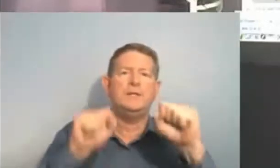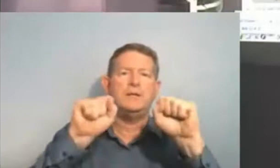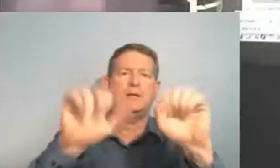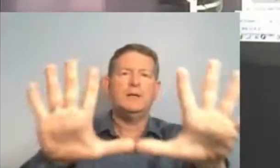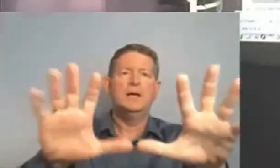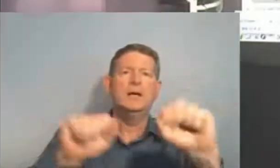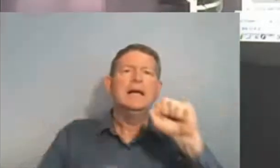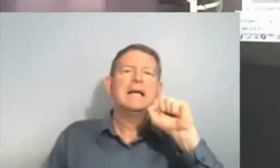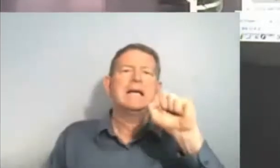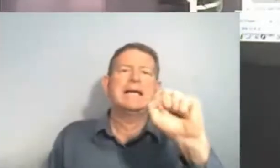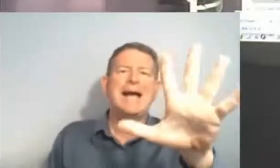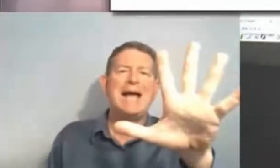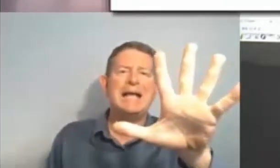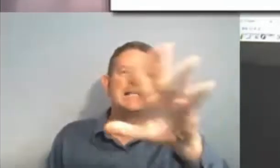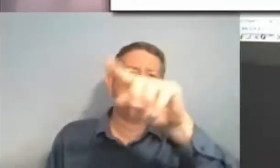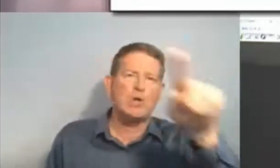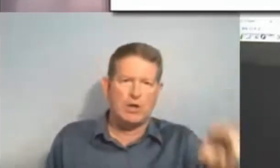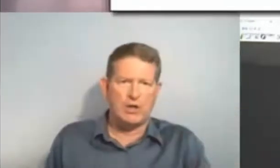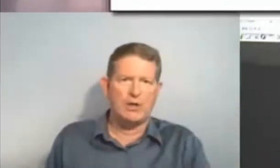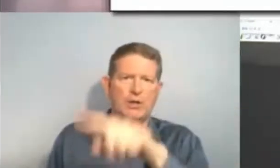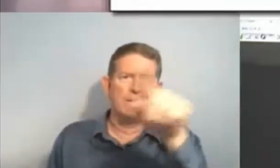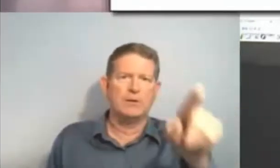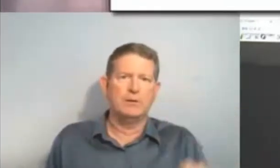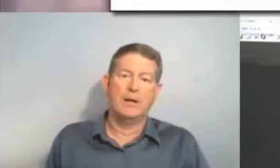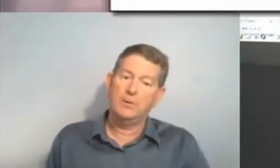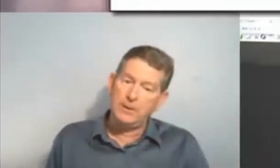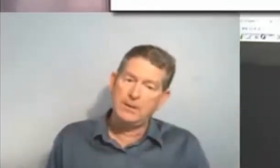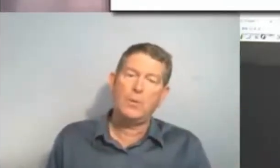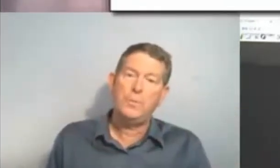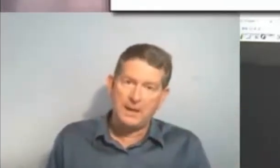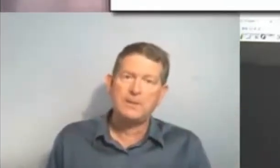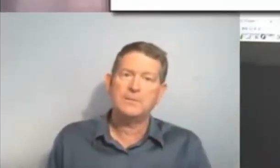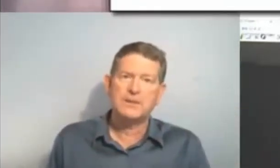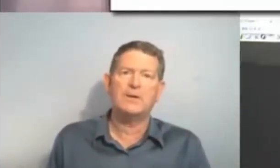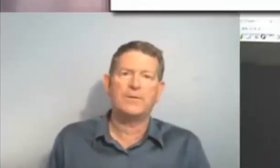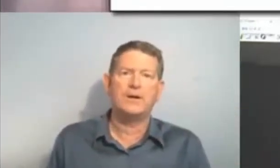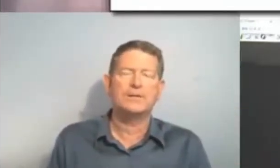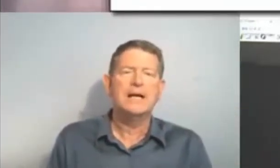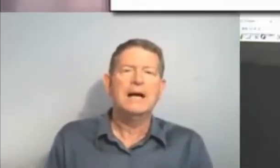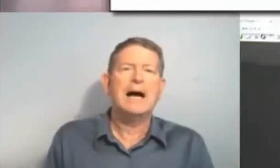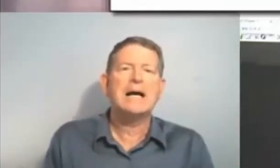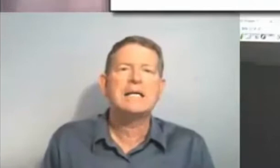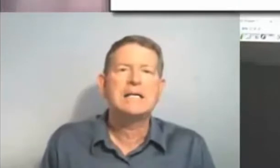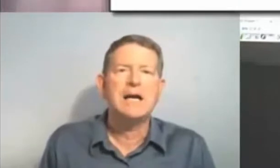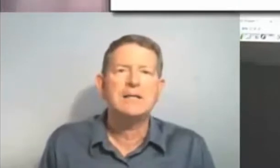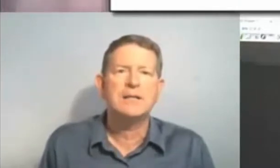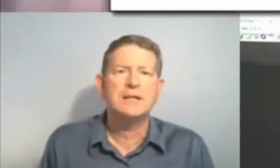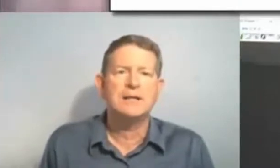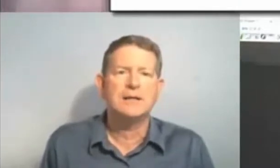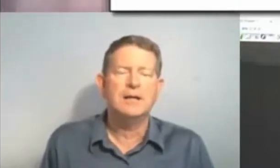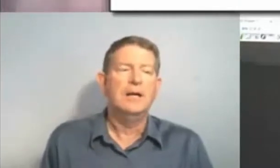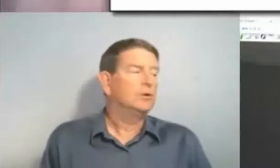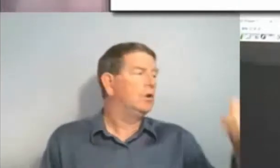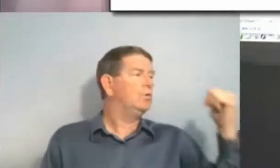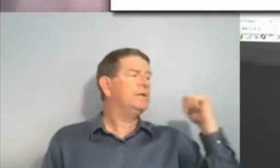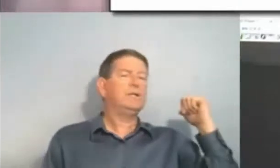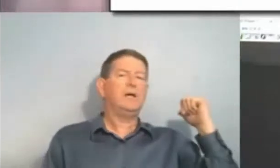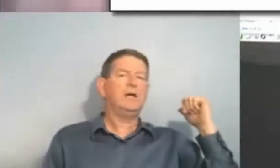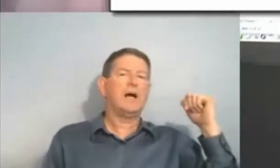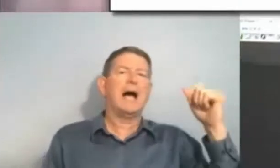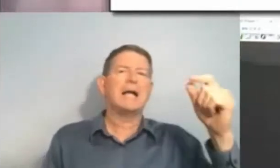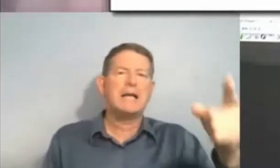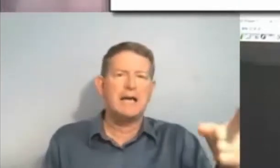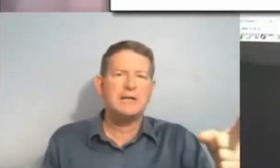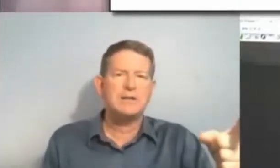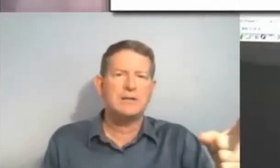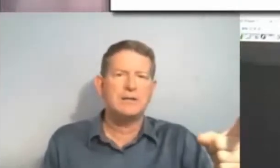on peut dire 15h. Ah oui, on parle comme ça en France. À 15h, de